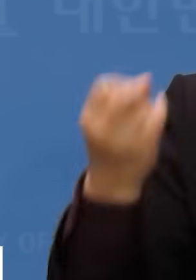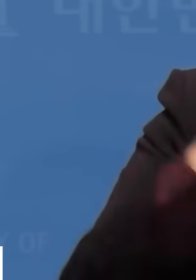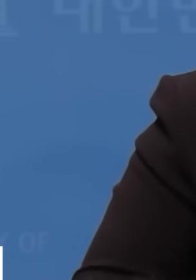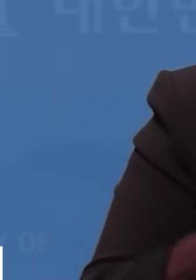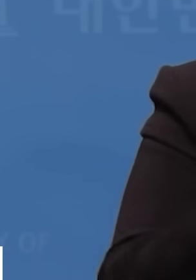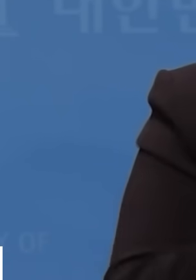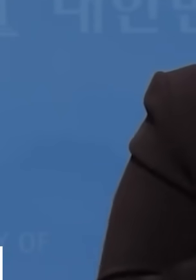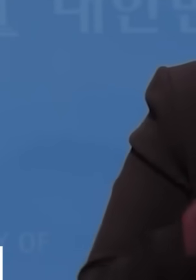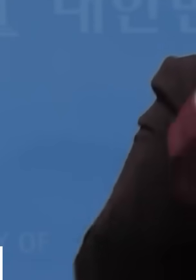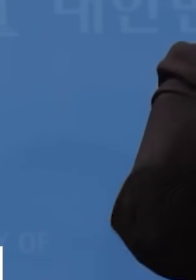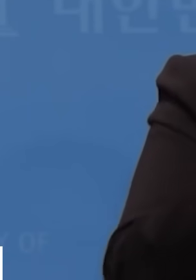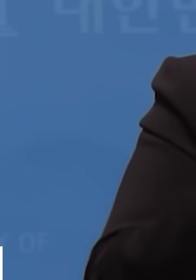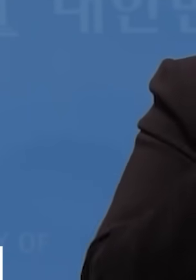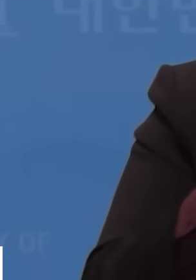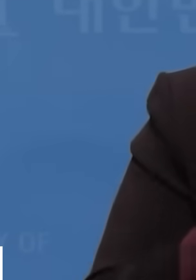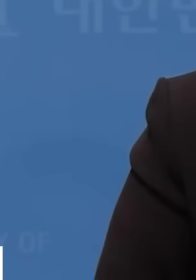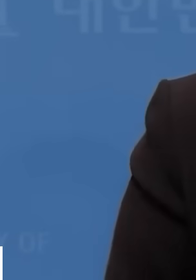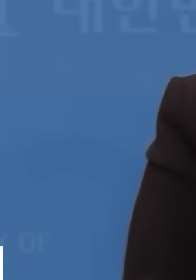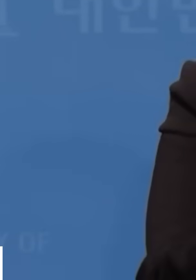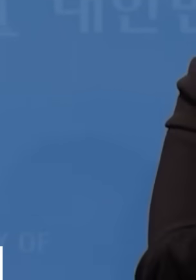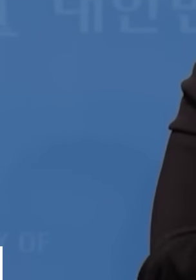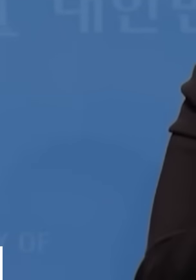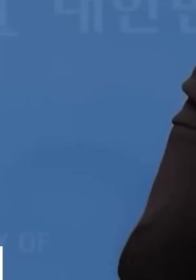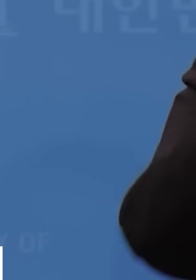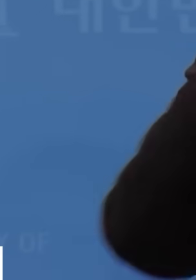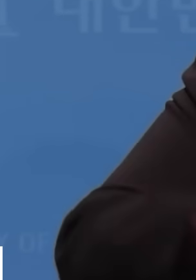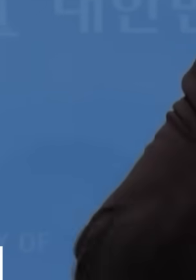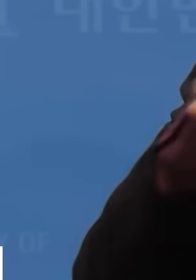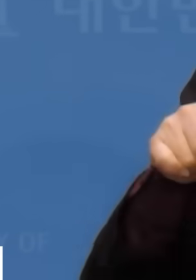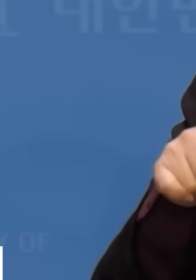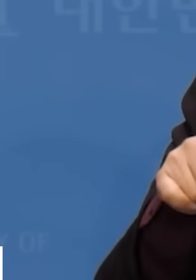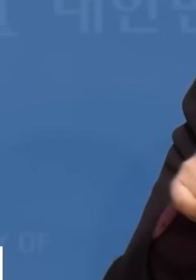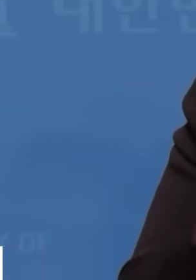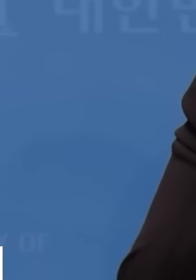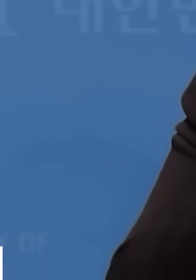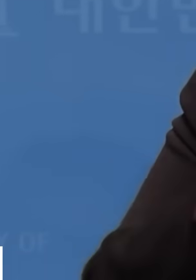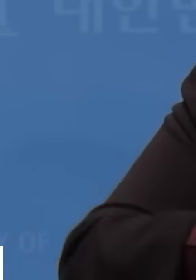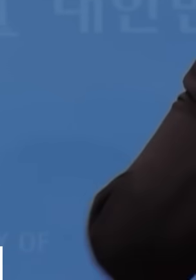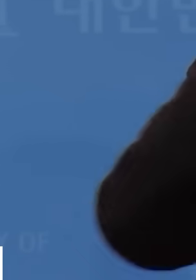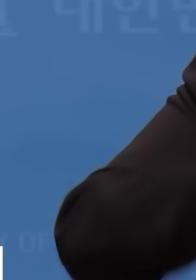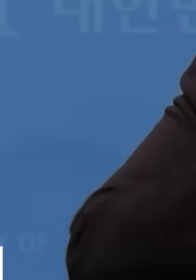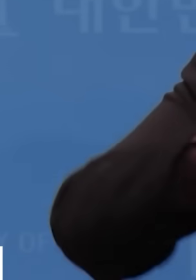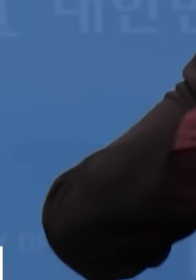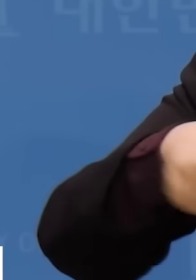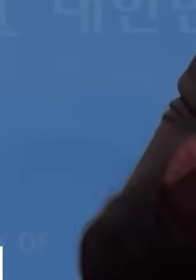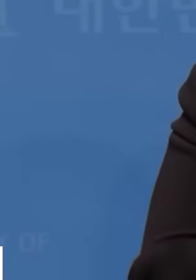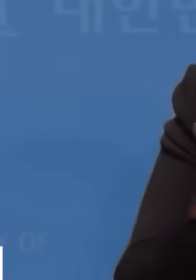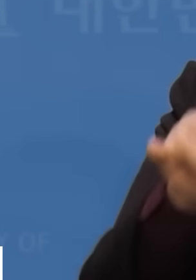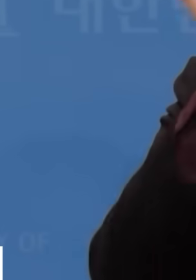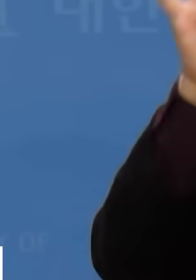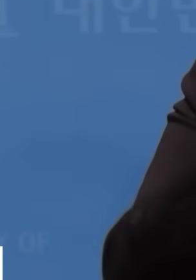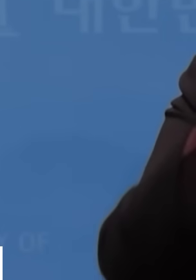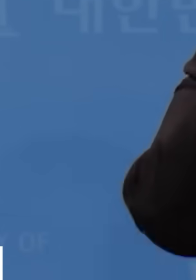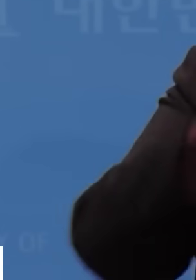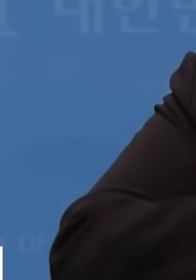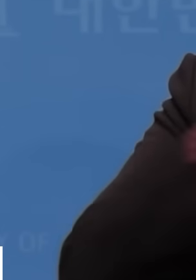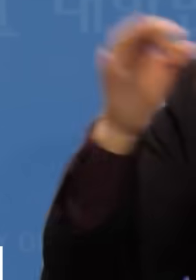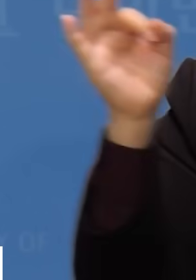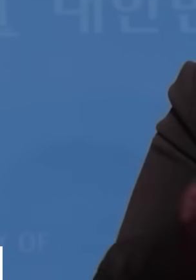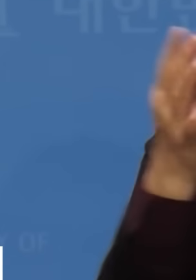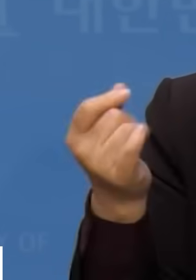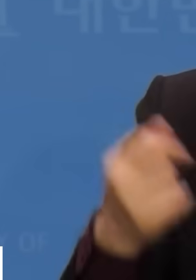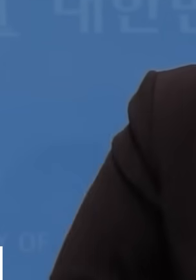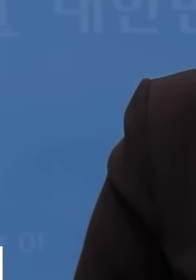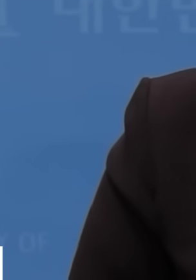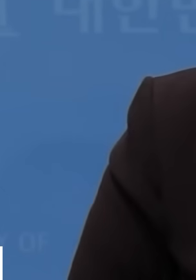말로만 진보를 앞세우는 정의당. 정의가 더 이상 존재하지 않아 정의당이라고 놀림받고 있는 정의당.